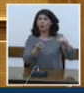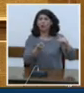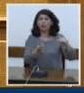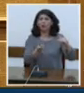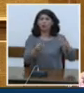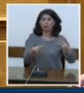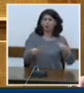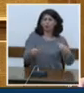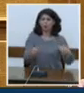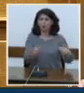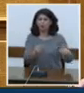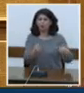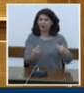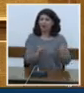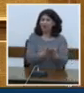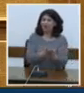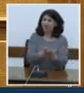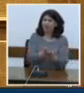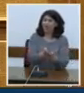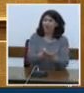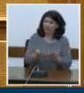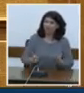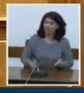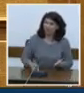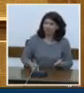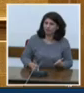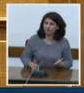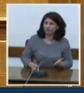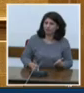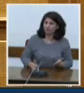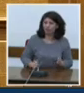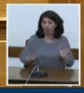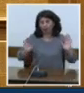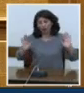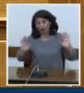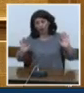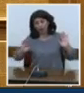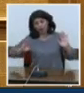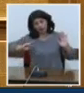έχει τελικά η ηθική σας? Εκτός αν είστε της τρίτης σχολής.